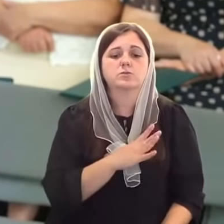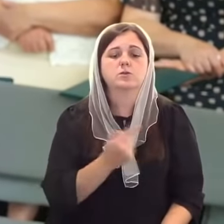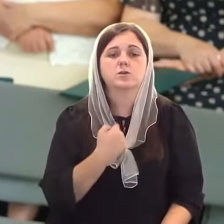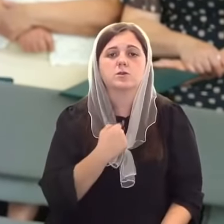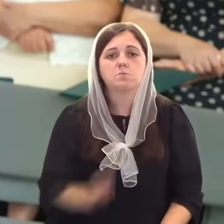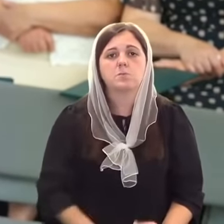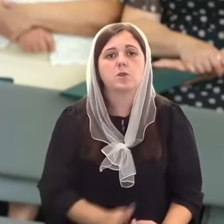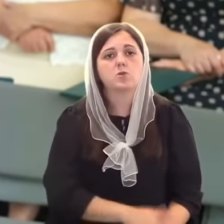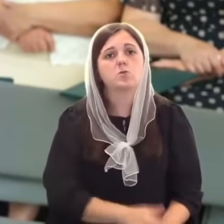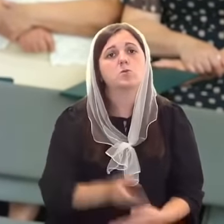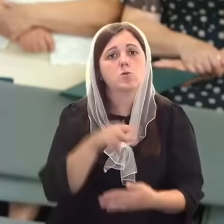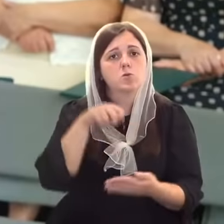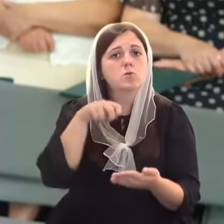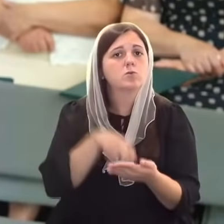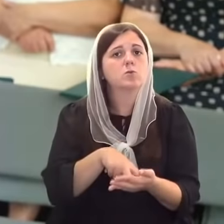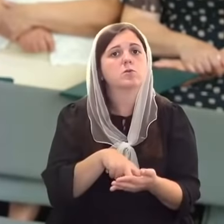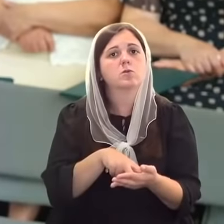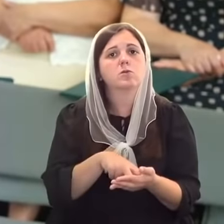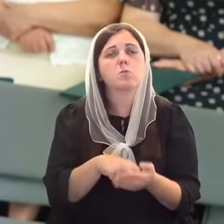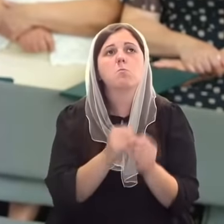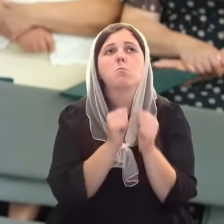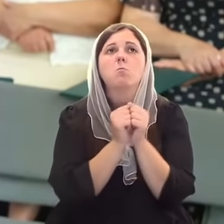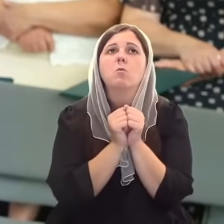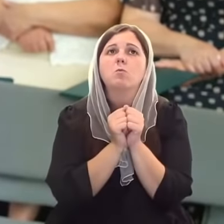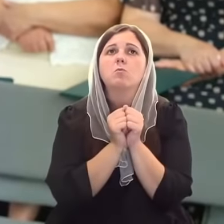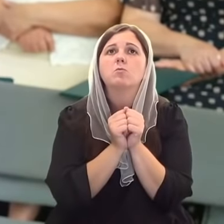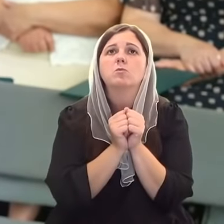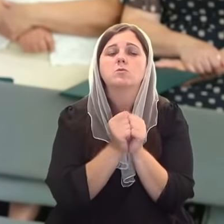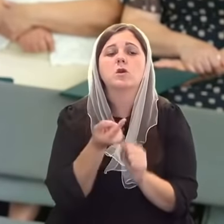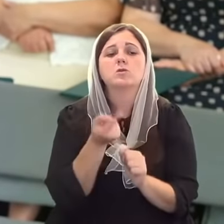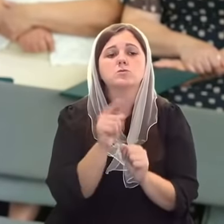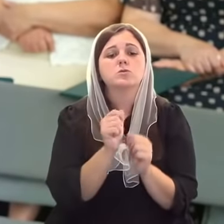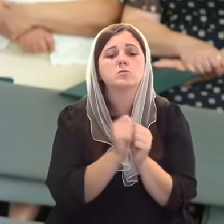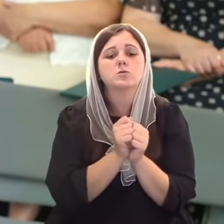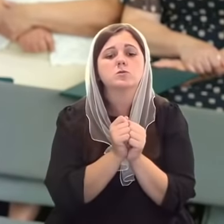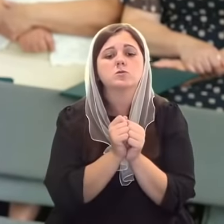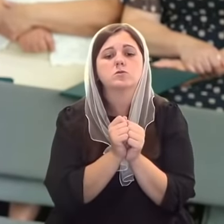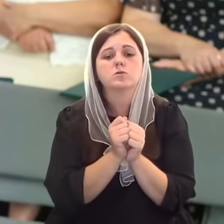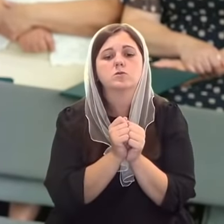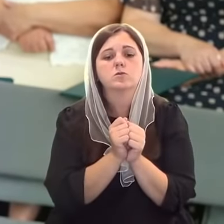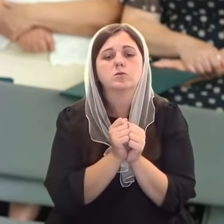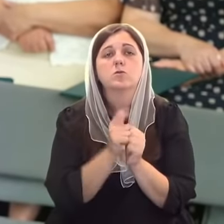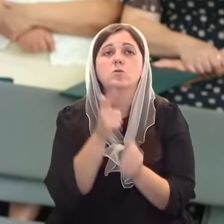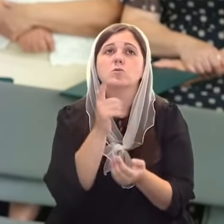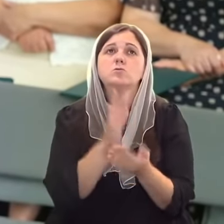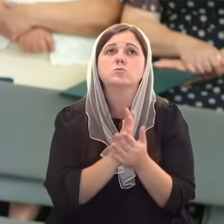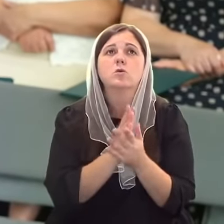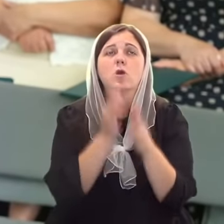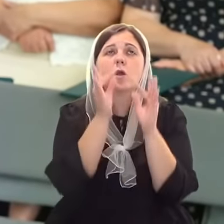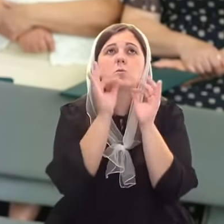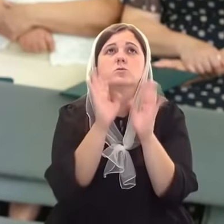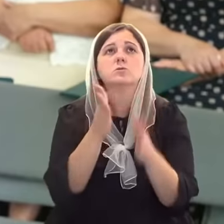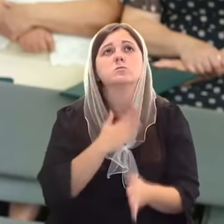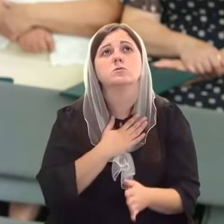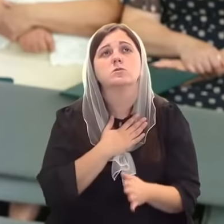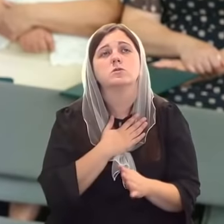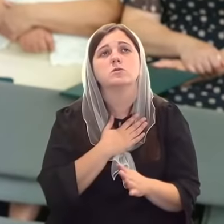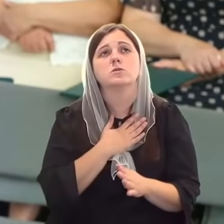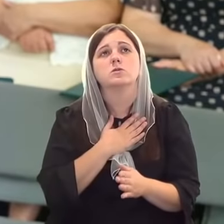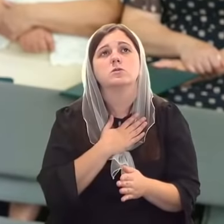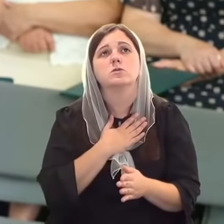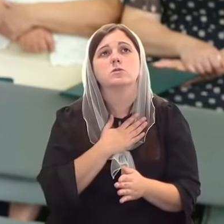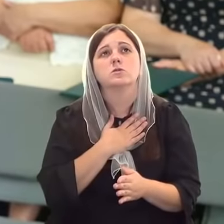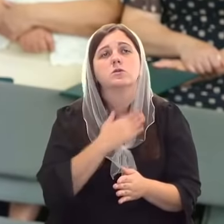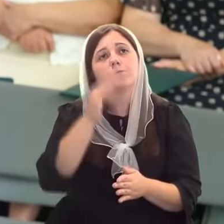на колени и помолился такой молитвой: «Господь, прости меня, пожалуйста.